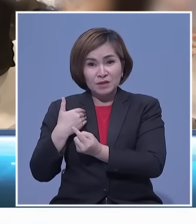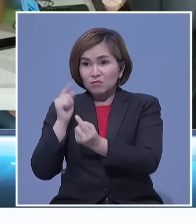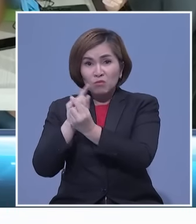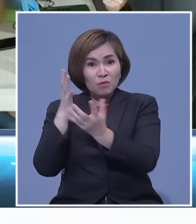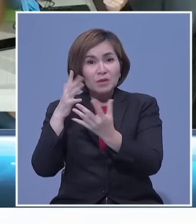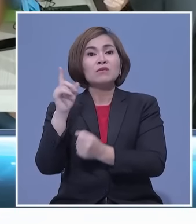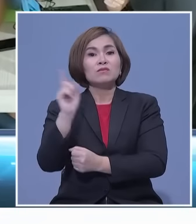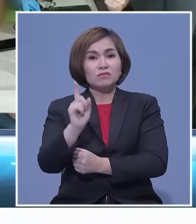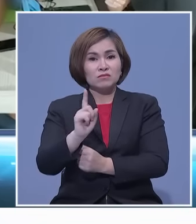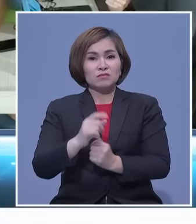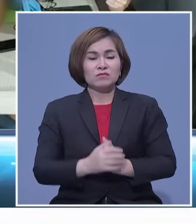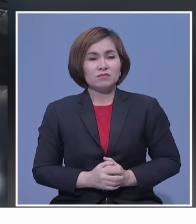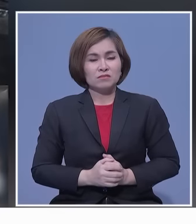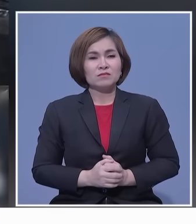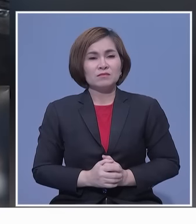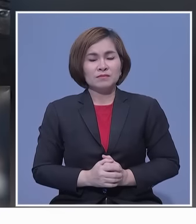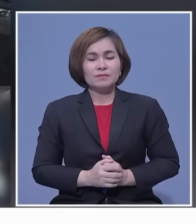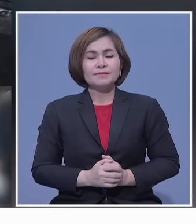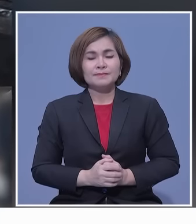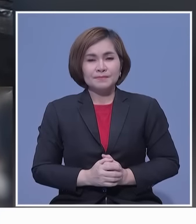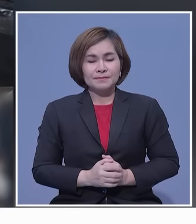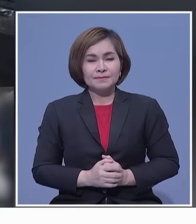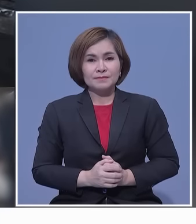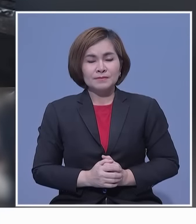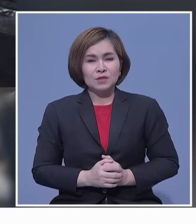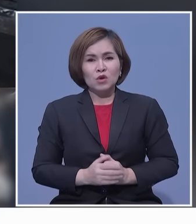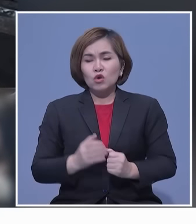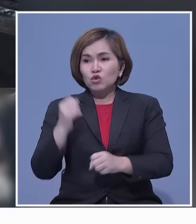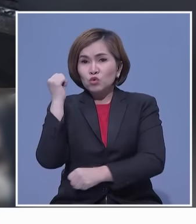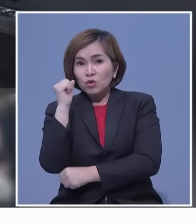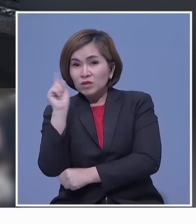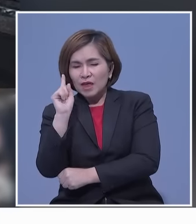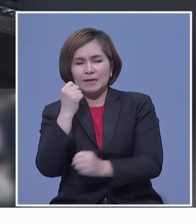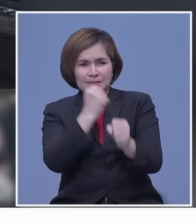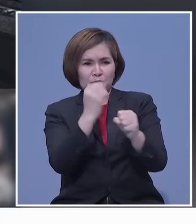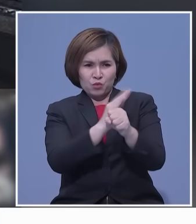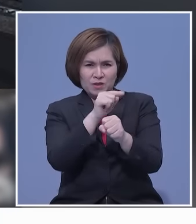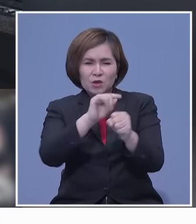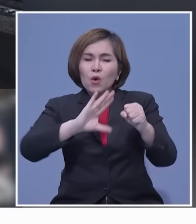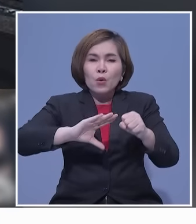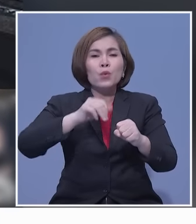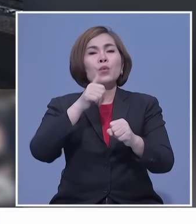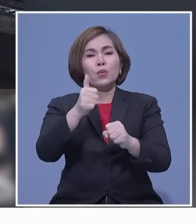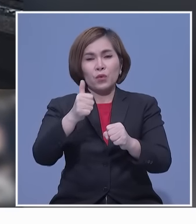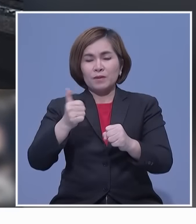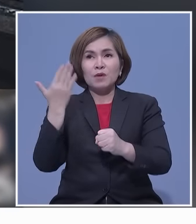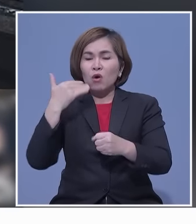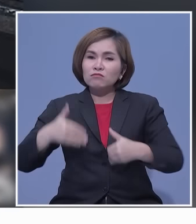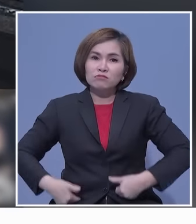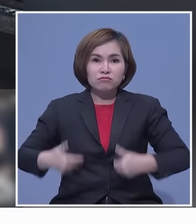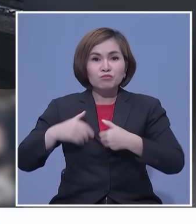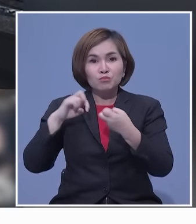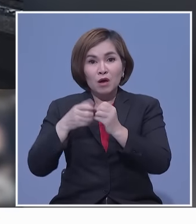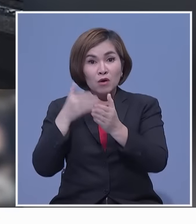เฉพาะวงที่เขาบอกว่าโอ้โหเามาจนที่ไหนมารวยที่นี่คือเคยประสบความสำเร็จน้อยแค่ไหนพอมา